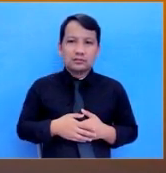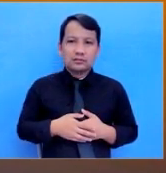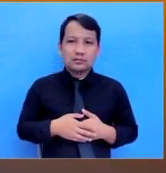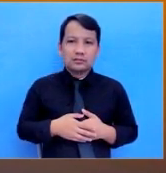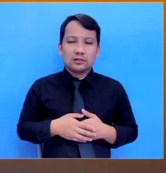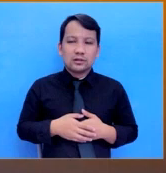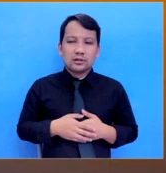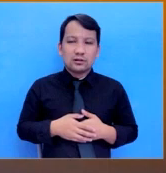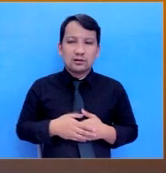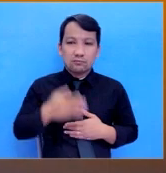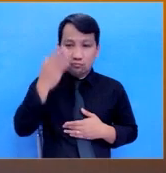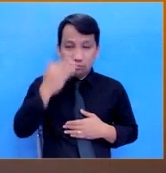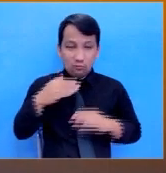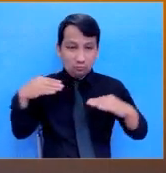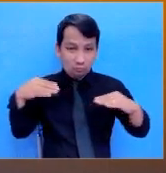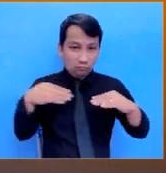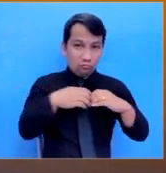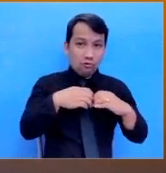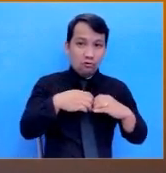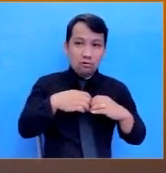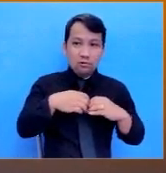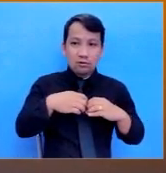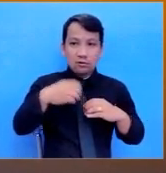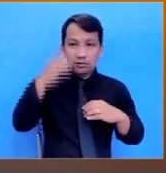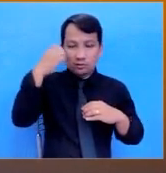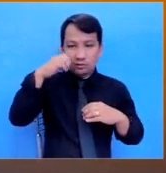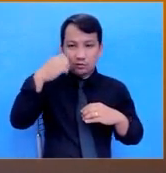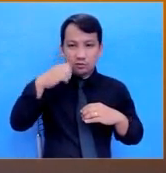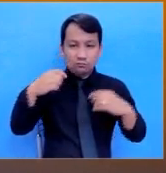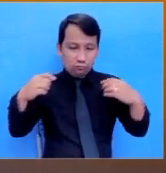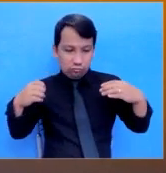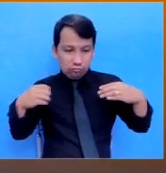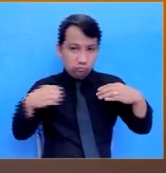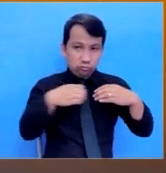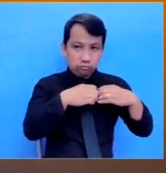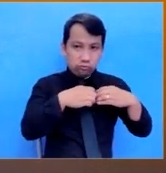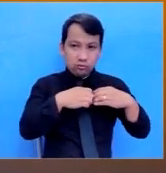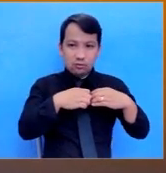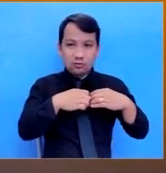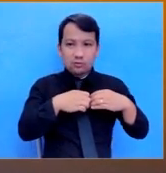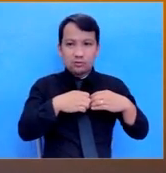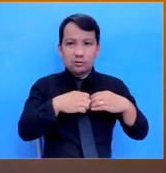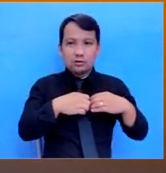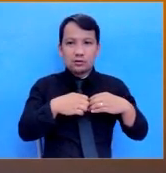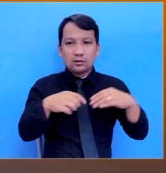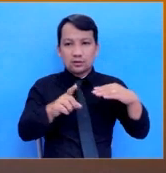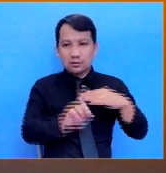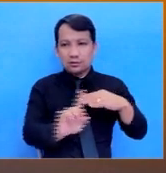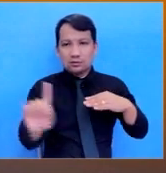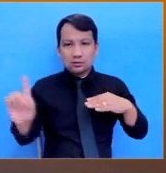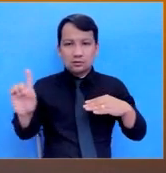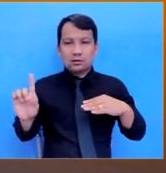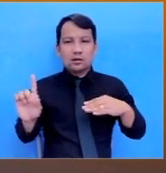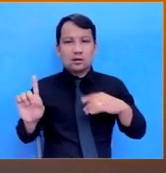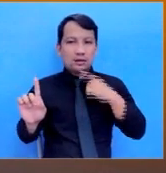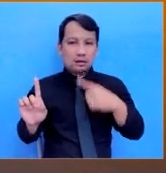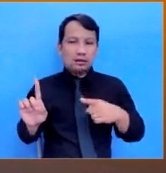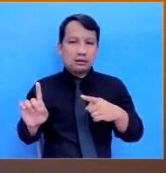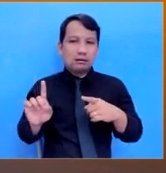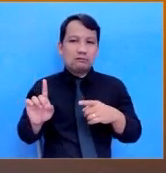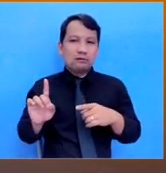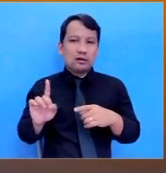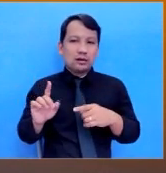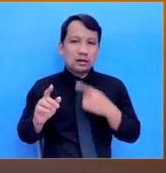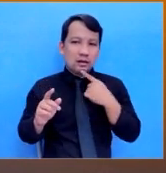Bigla kasing sumugod ang elepante at umastang susuwagin ang grupo. Mabuti na lang, lumihis ng direksyon ng elepante.